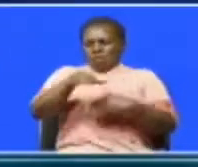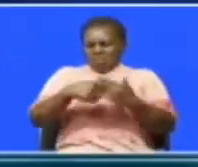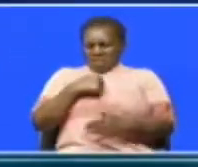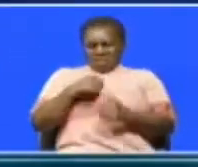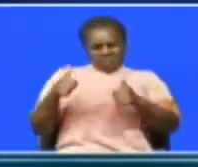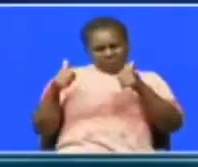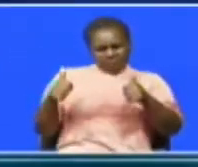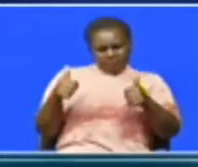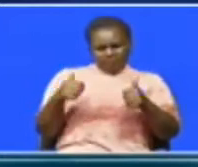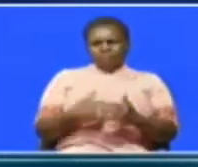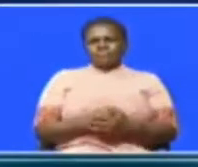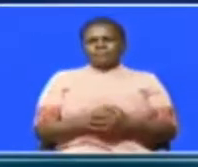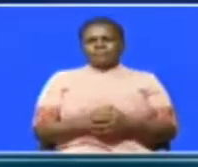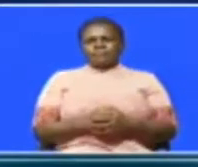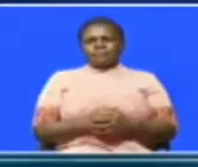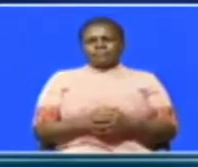Nilihisi salama.